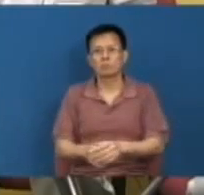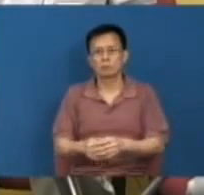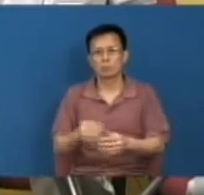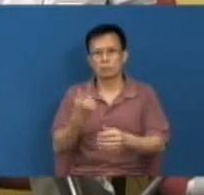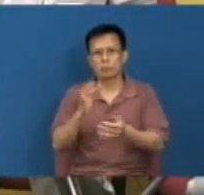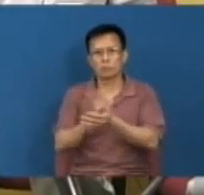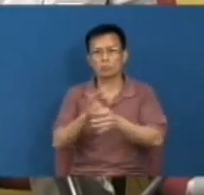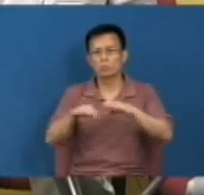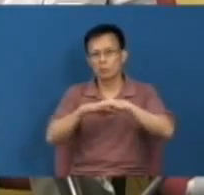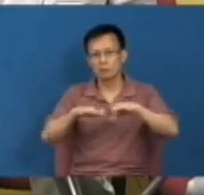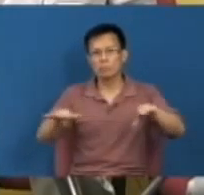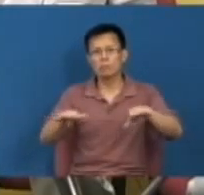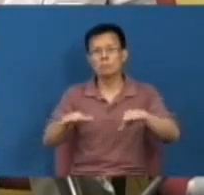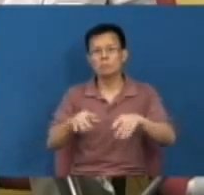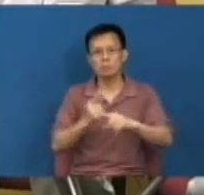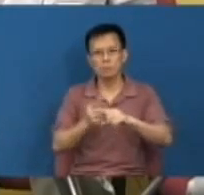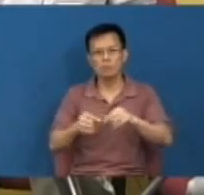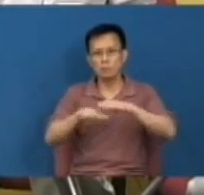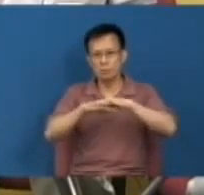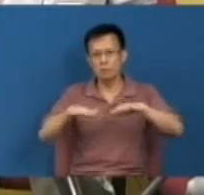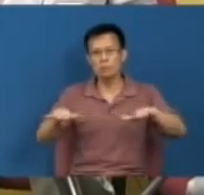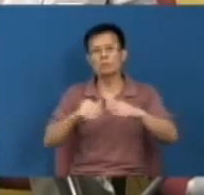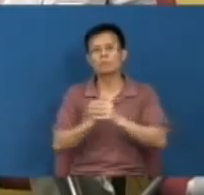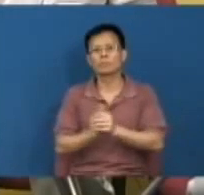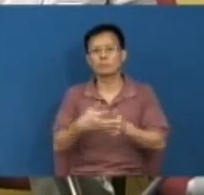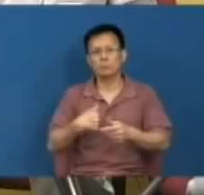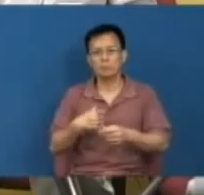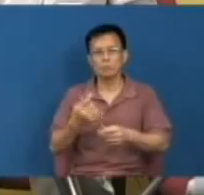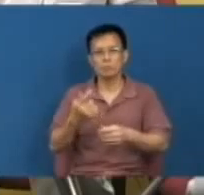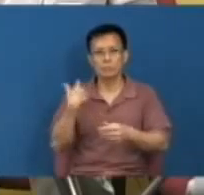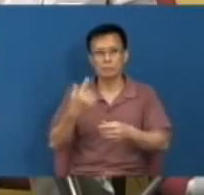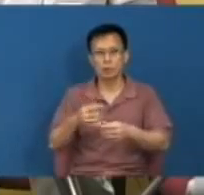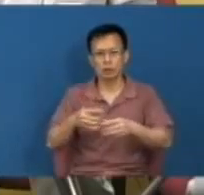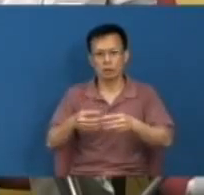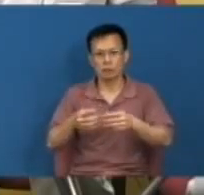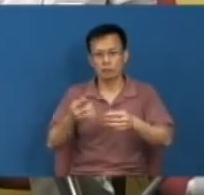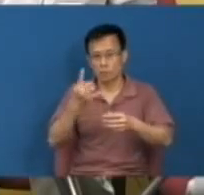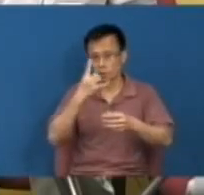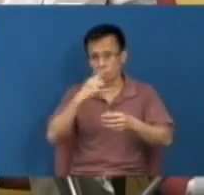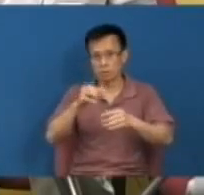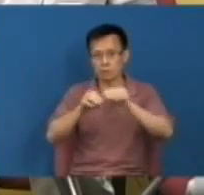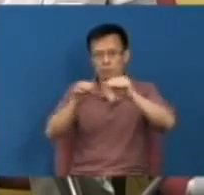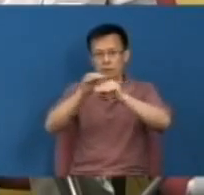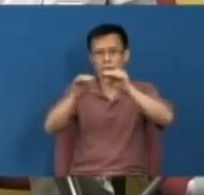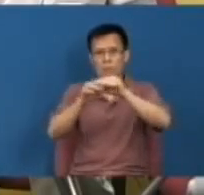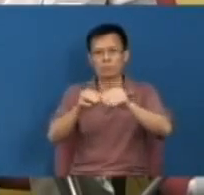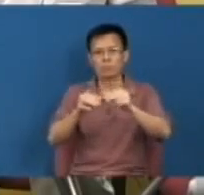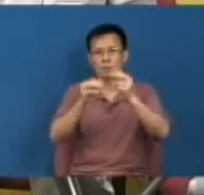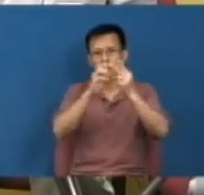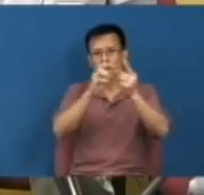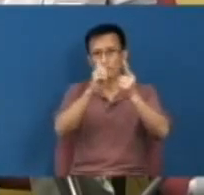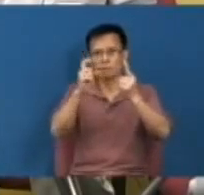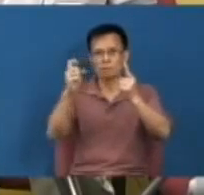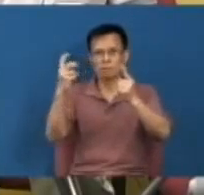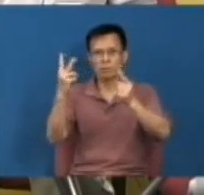嘛嚇？ 應該係好安全嘅，因為我哋我重新整過，我1992年買翻嚟嗰陣時間咧、我